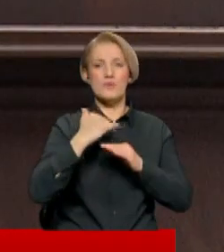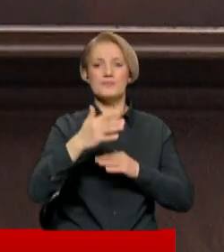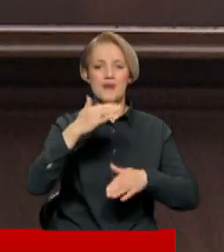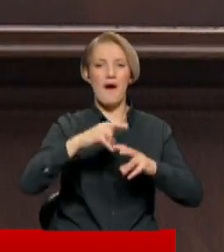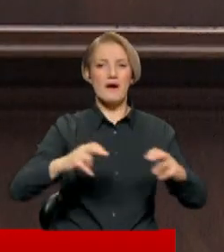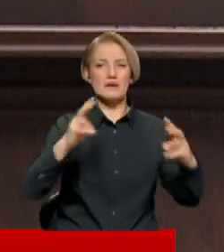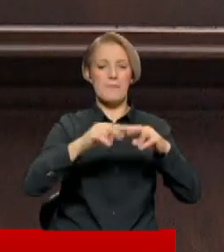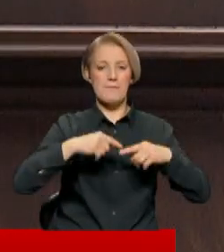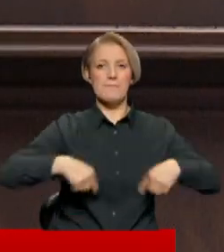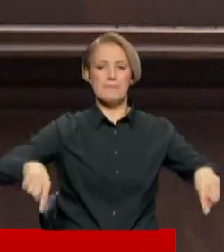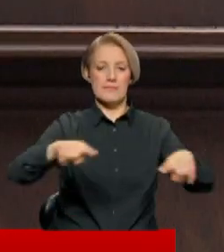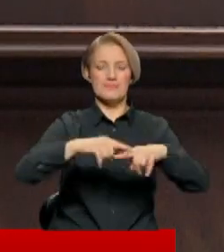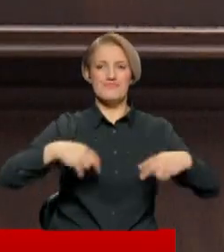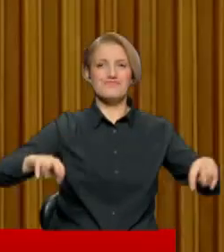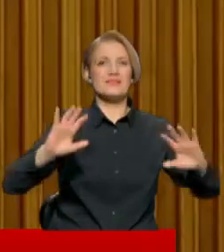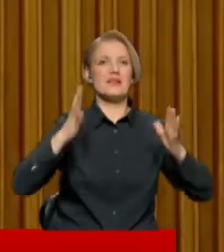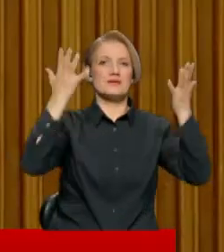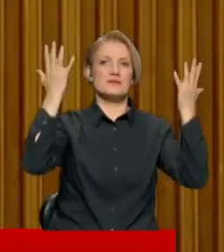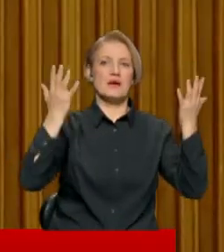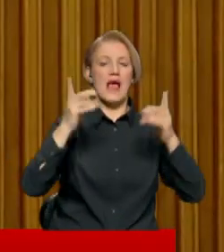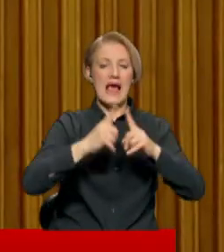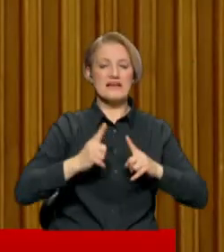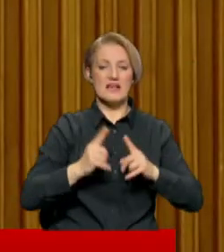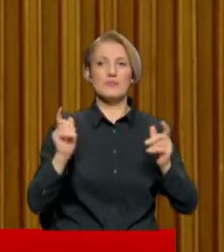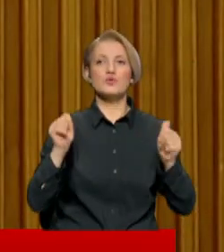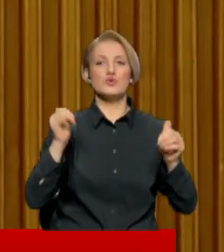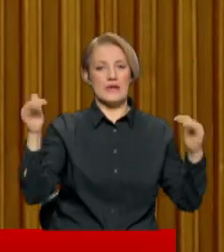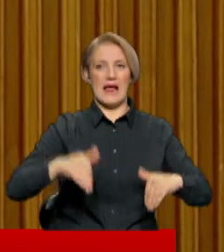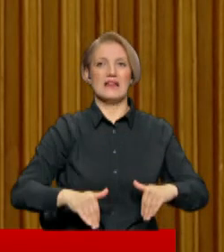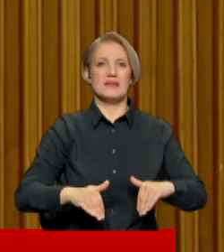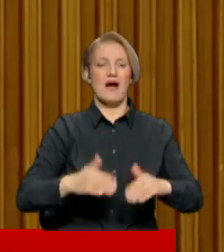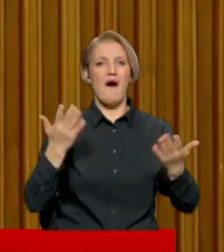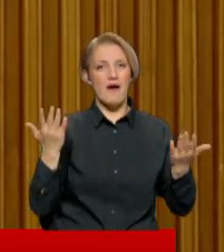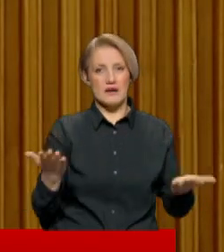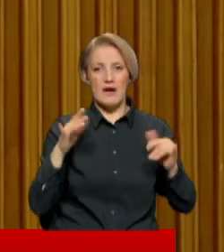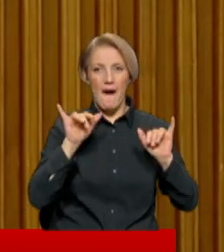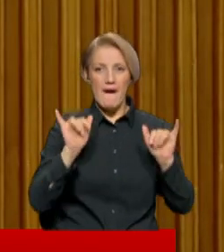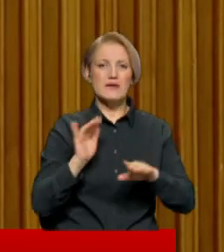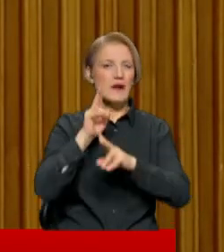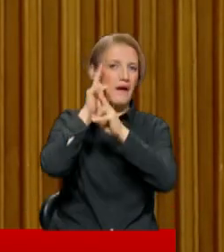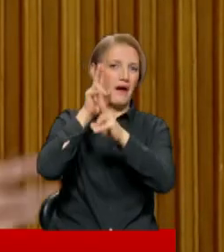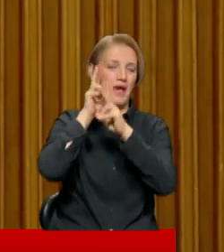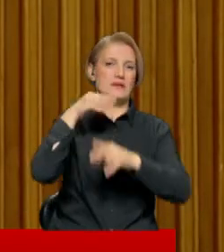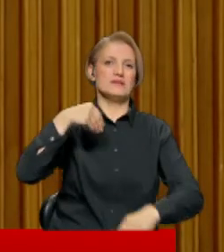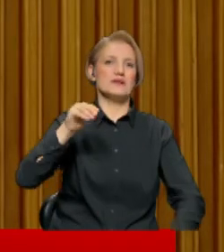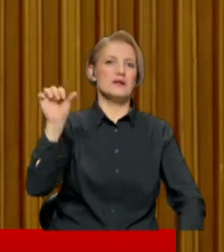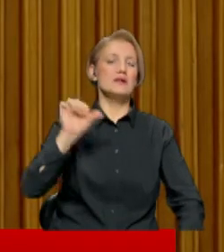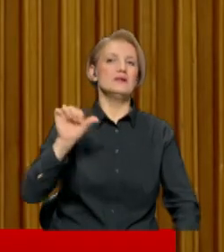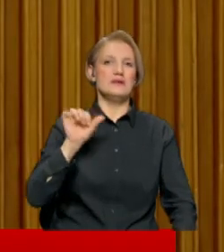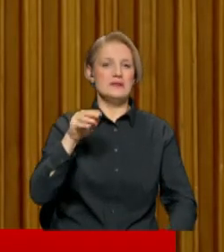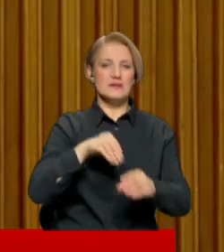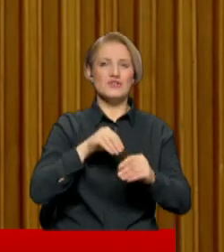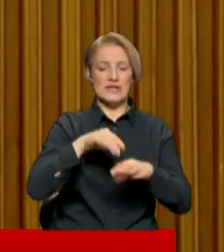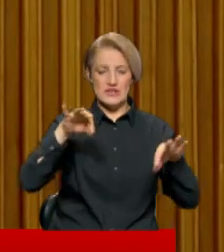masanın etrafındakileri çıldırtıyor hesap günü geldi çattı Artık aynı hayali satamayacağı için de